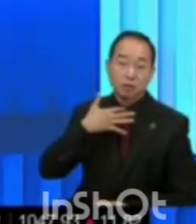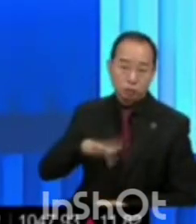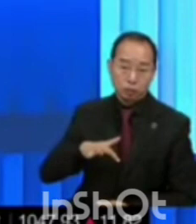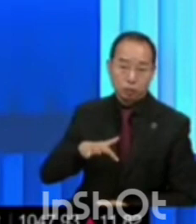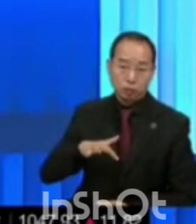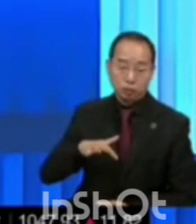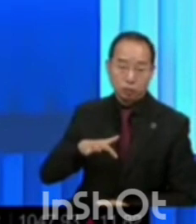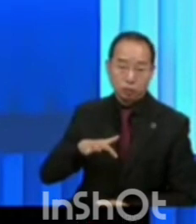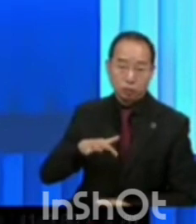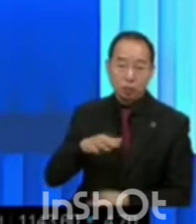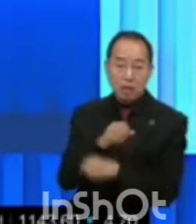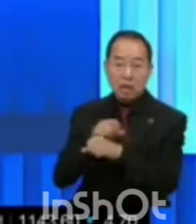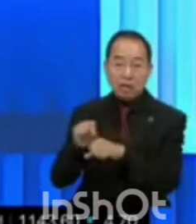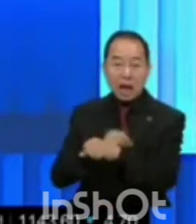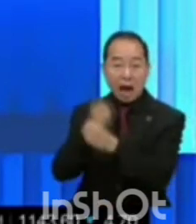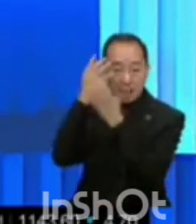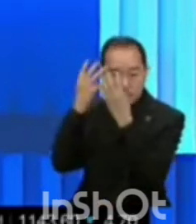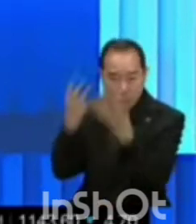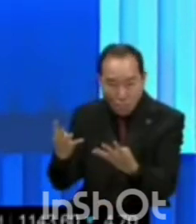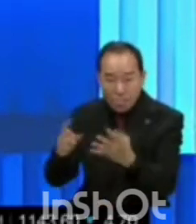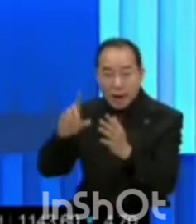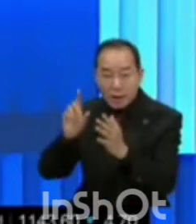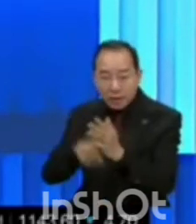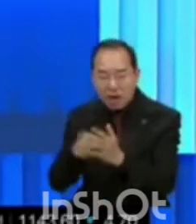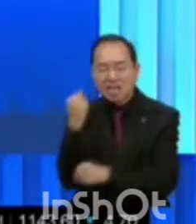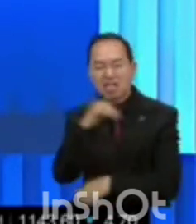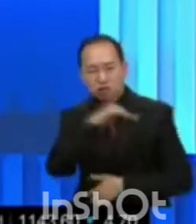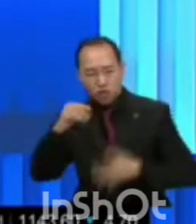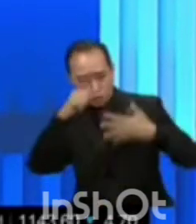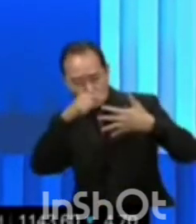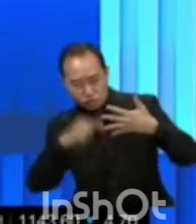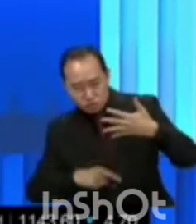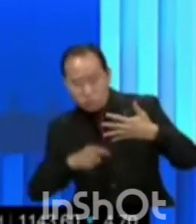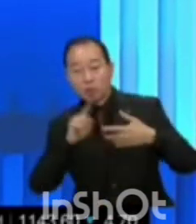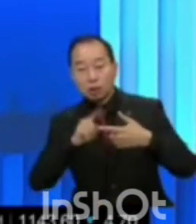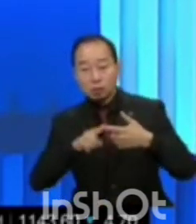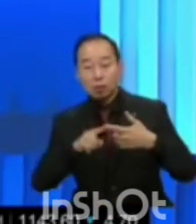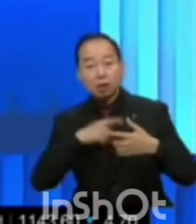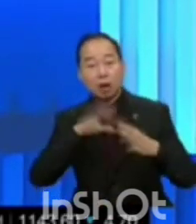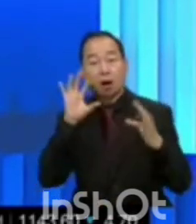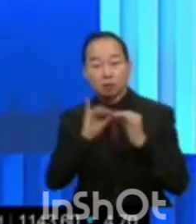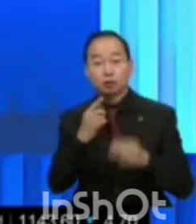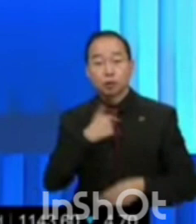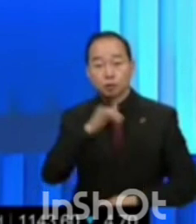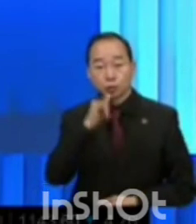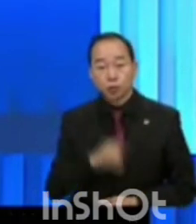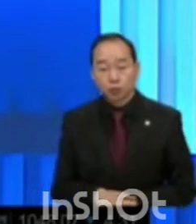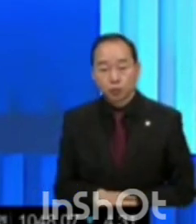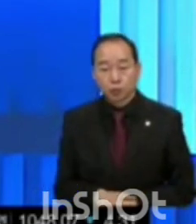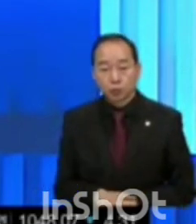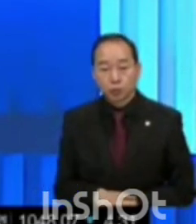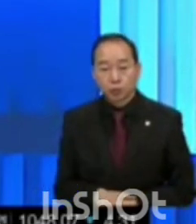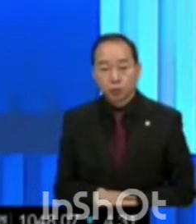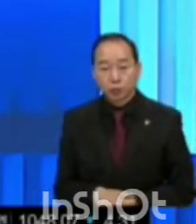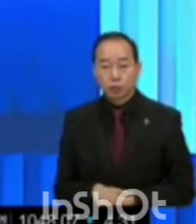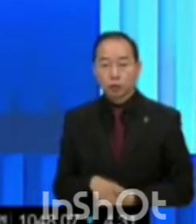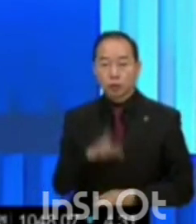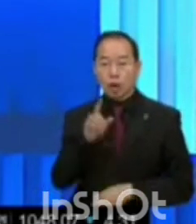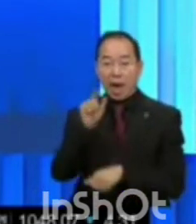요건을 두자는 사면법 개정안에 발의에 동참한 적은 있습니다. 그러시고요.